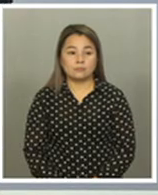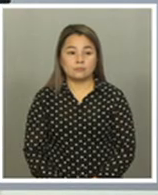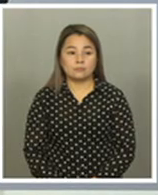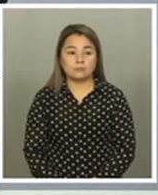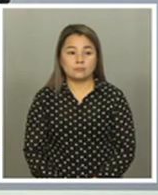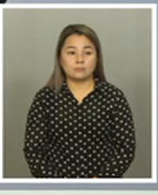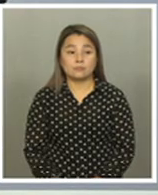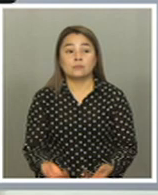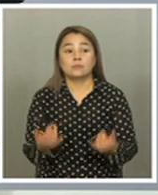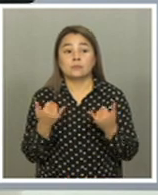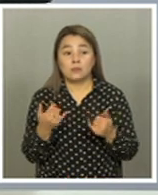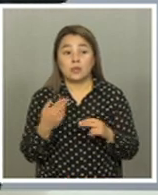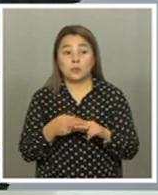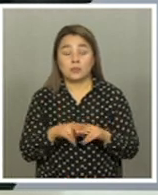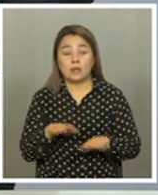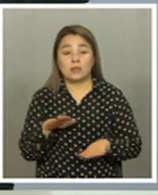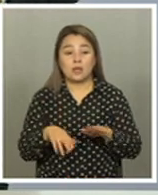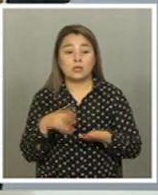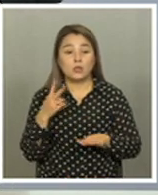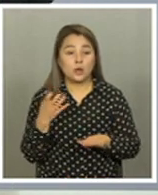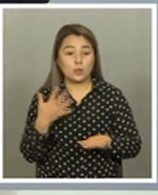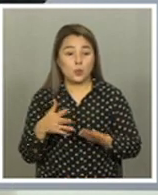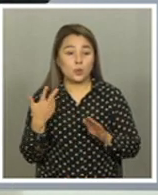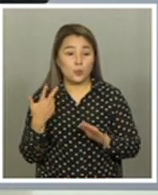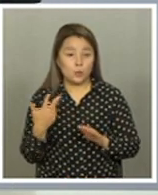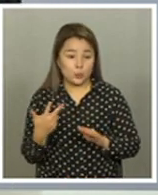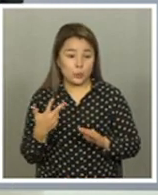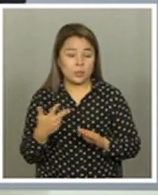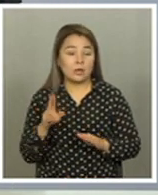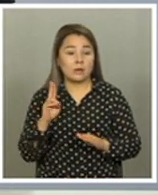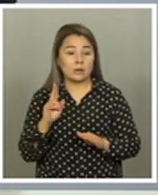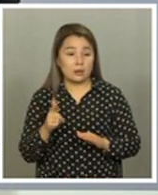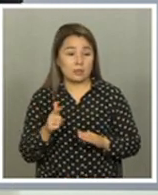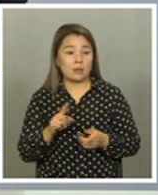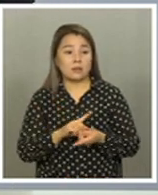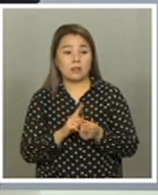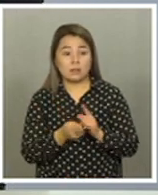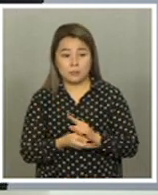Енді осы 253 граммды килограммға